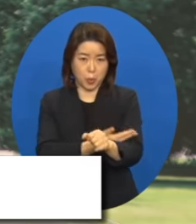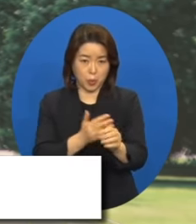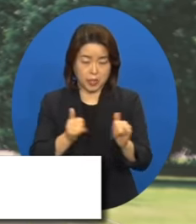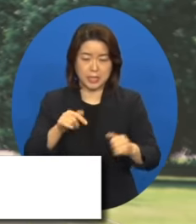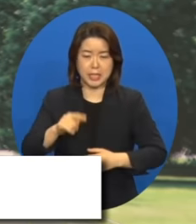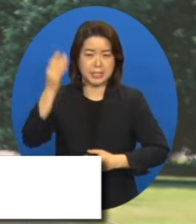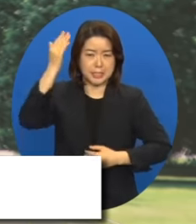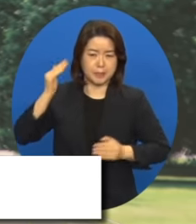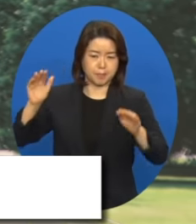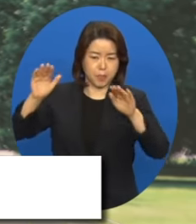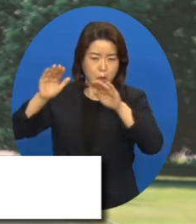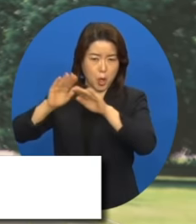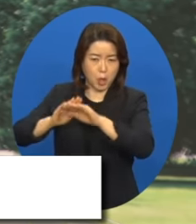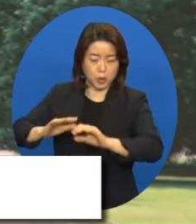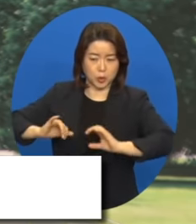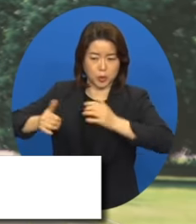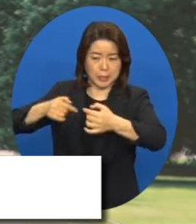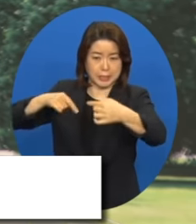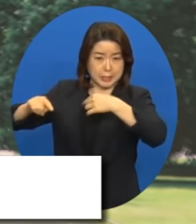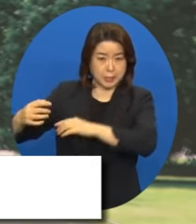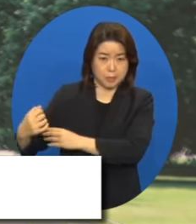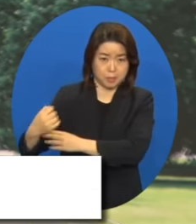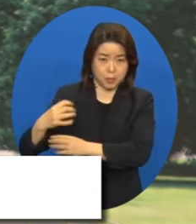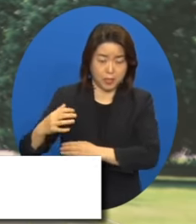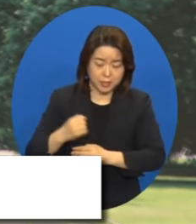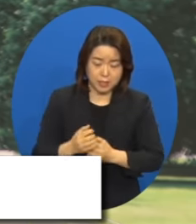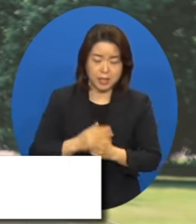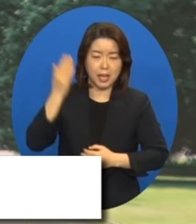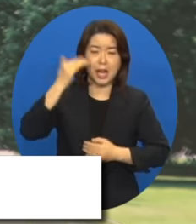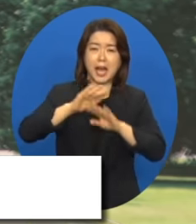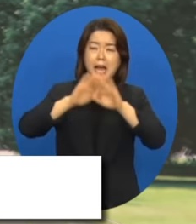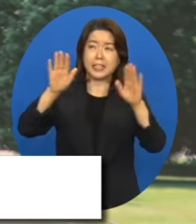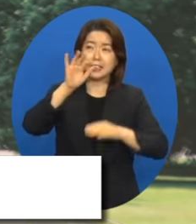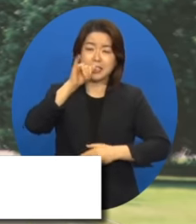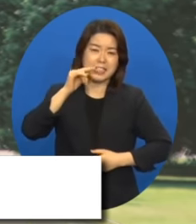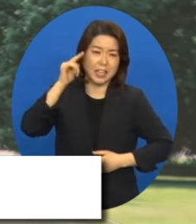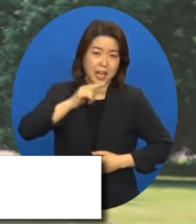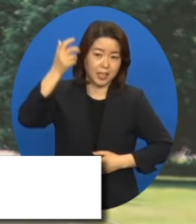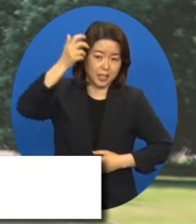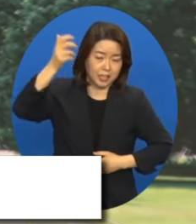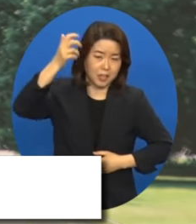어둠의 세상 주관자들과 하늘에 있는 악의 영들을 상대함이라.